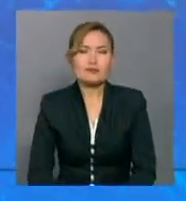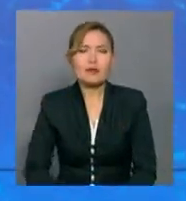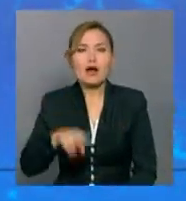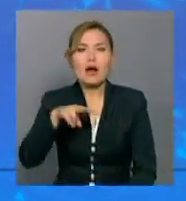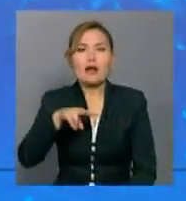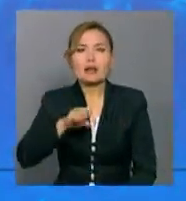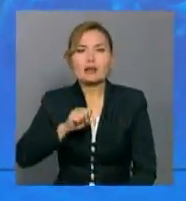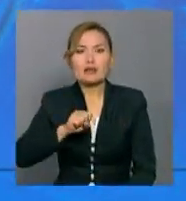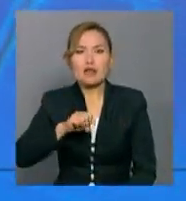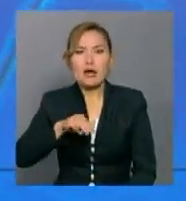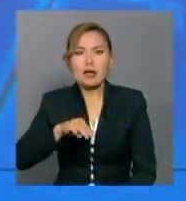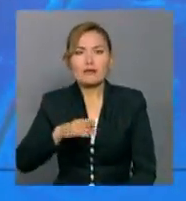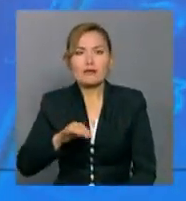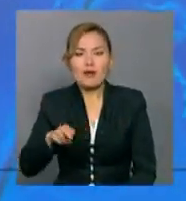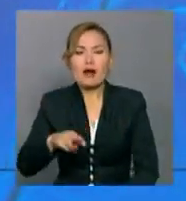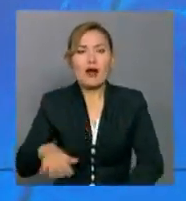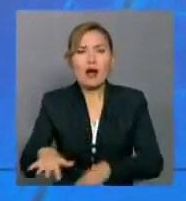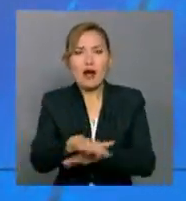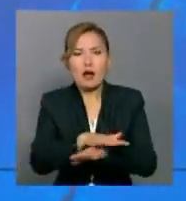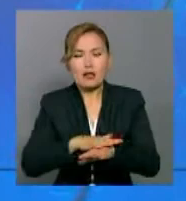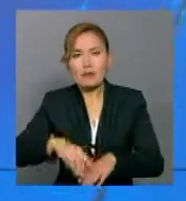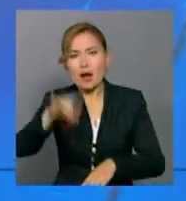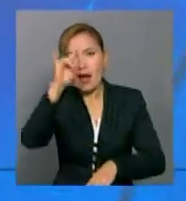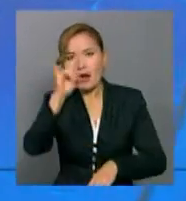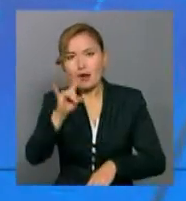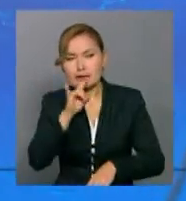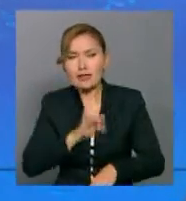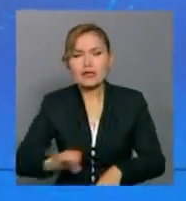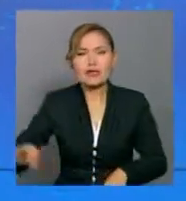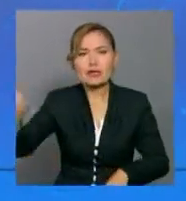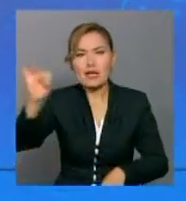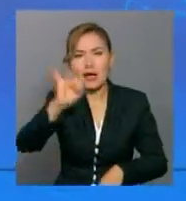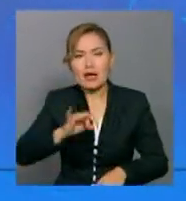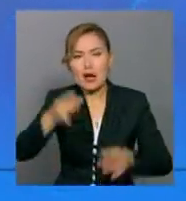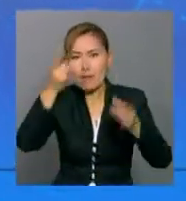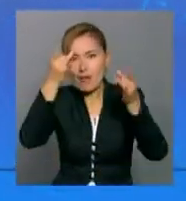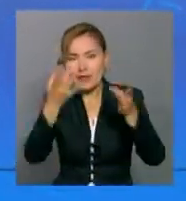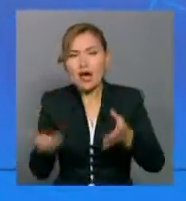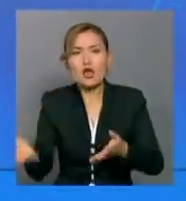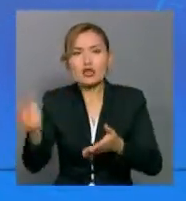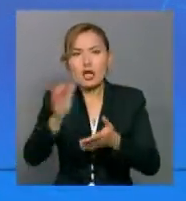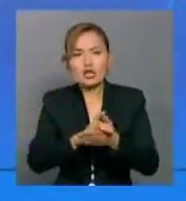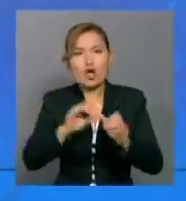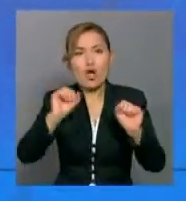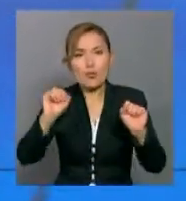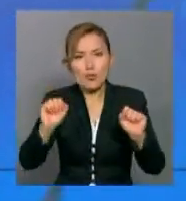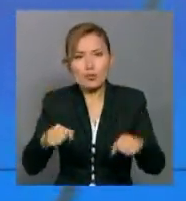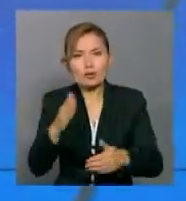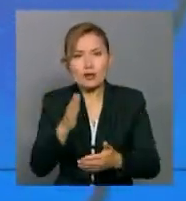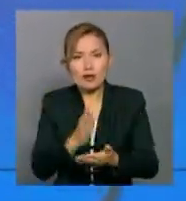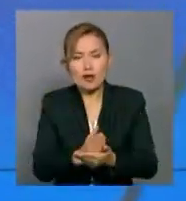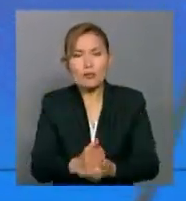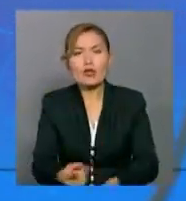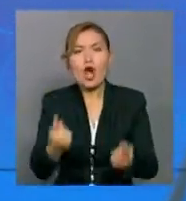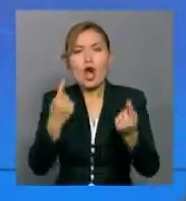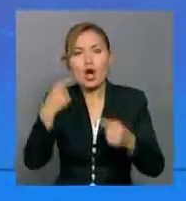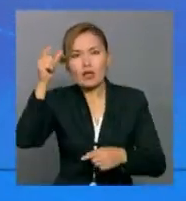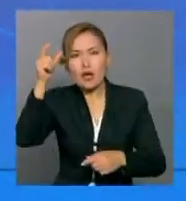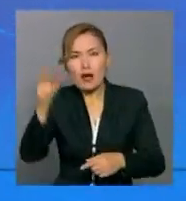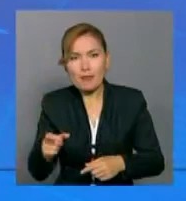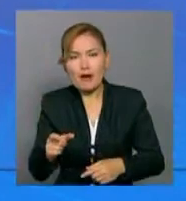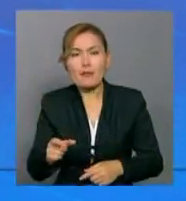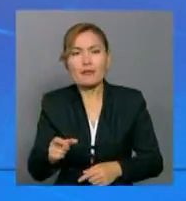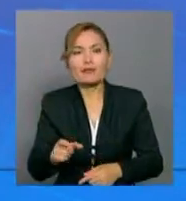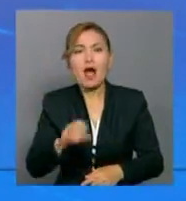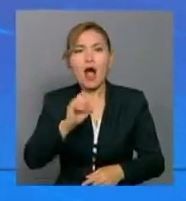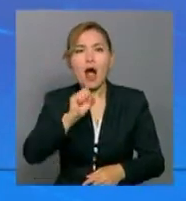Жалғастырамыз. Латвия халқы еліміздің тарихы және мәдениетімен тереңірек танысуға мүмкіндік алды. Бұл мемлекетте ұлы ақын, әйгілі ойшыл